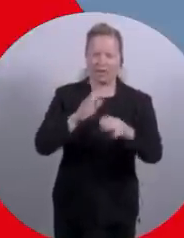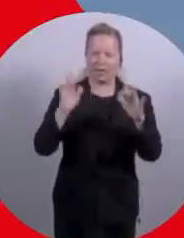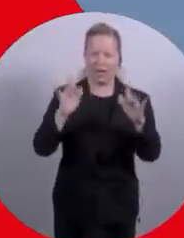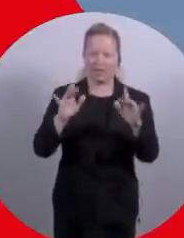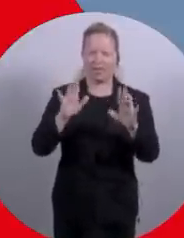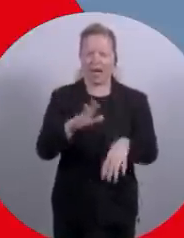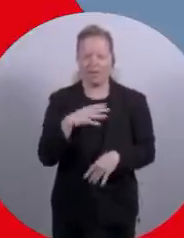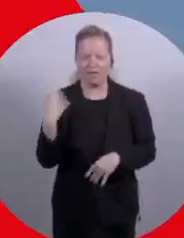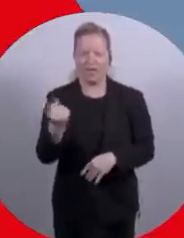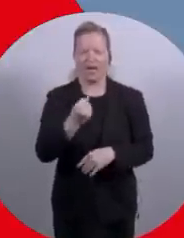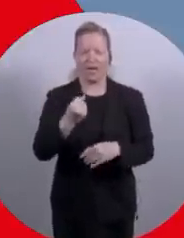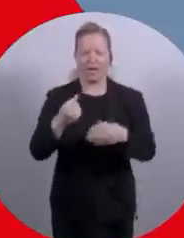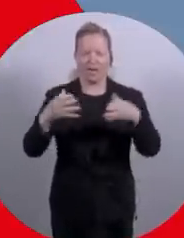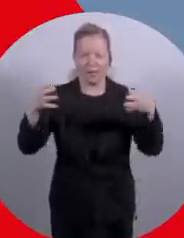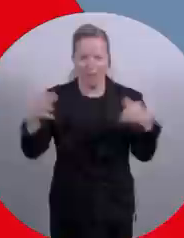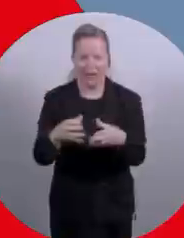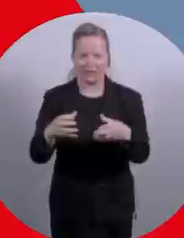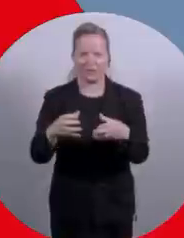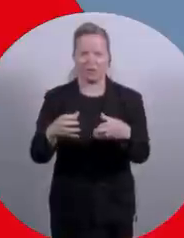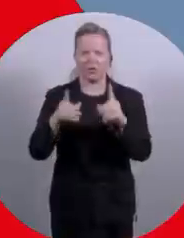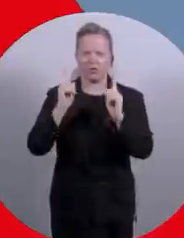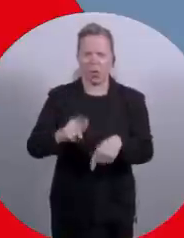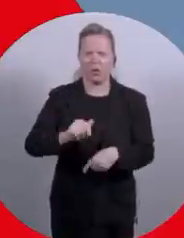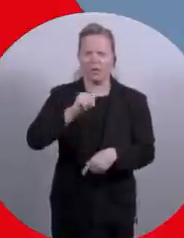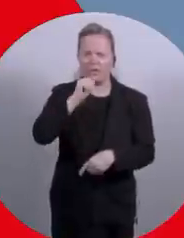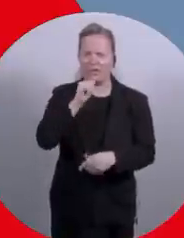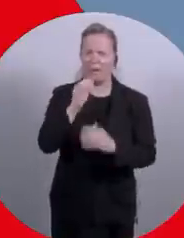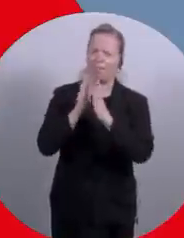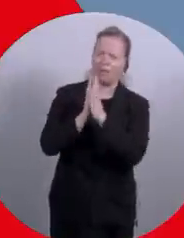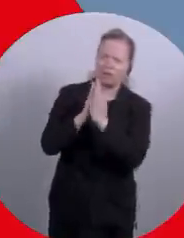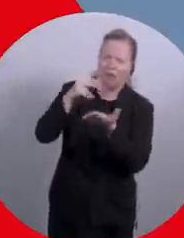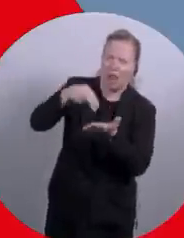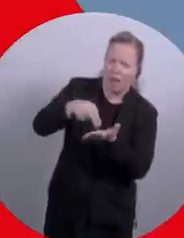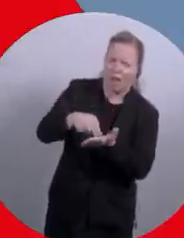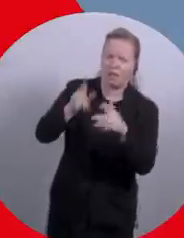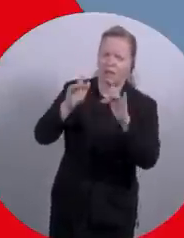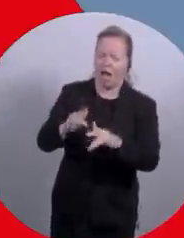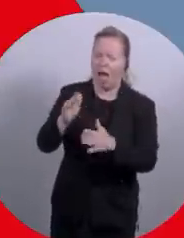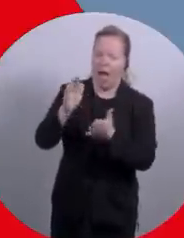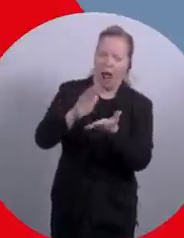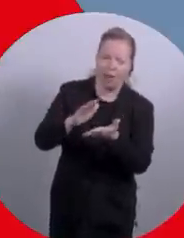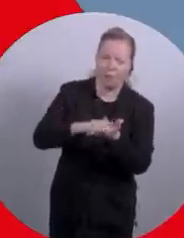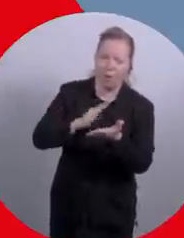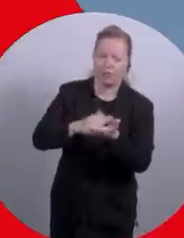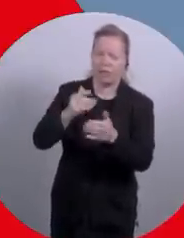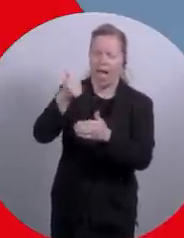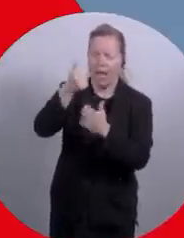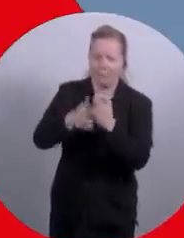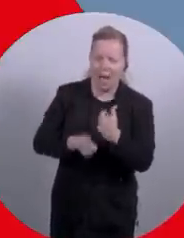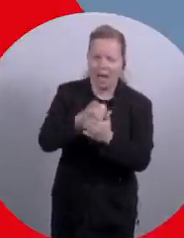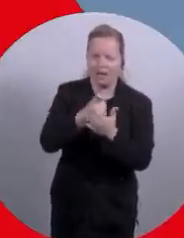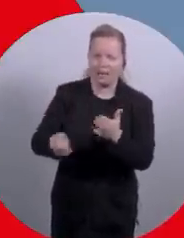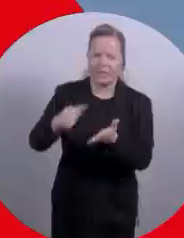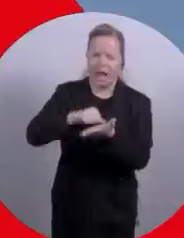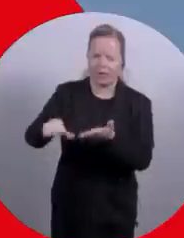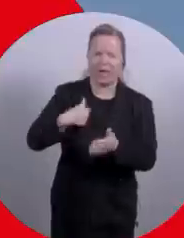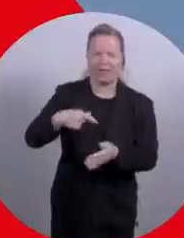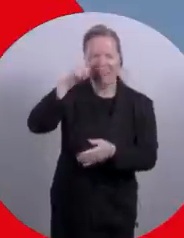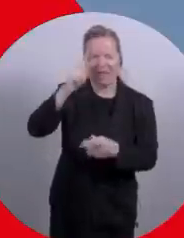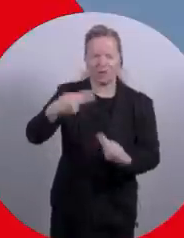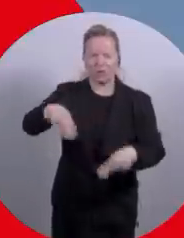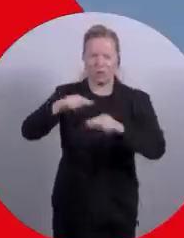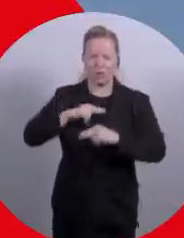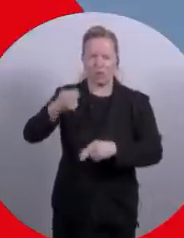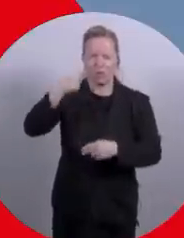all unsere Geschichte und auch jetzt zu bittstellerinnen und Bittstellern machen mit allen Mosen mit Einmalzahlungen denkt Zug an die Steuerung noch